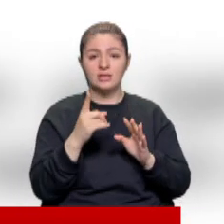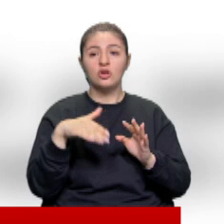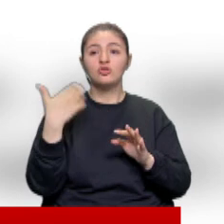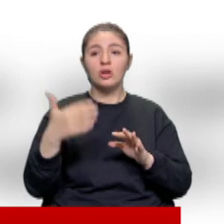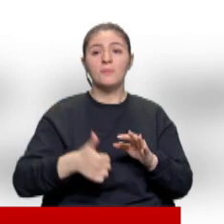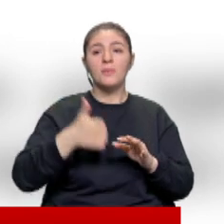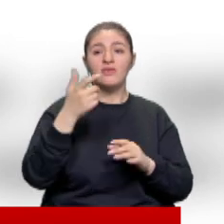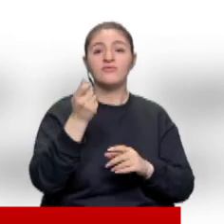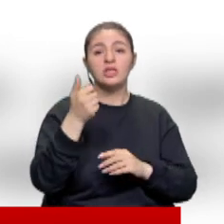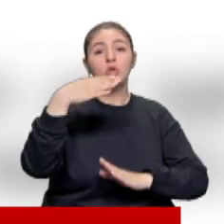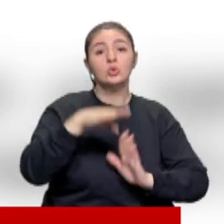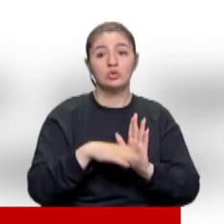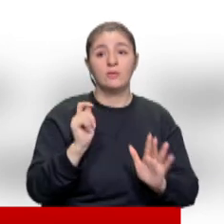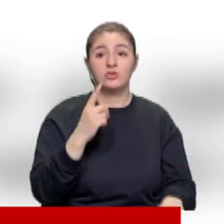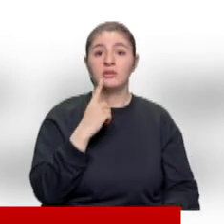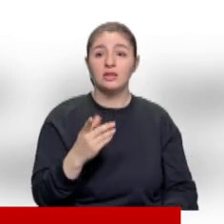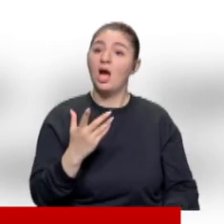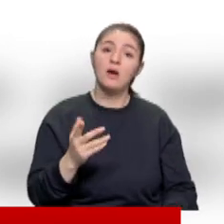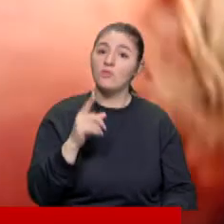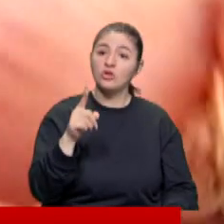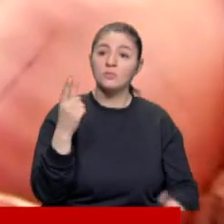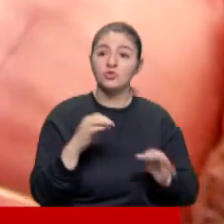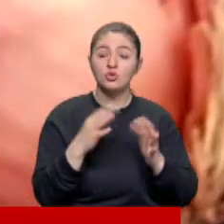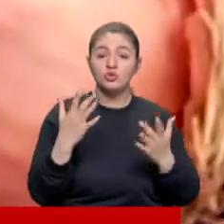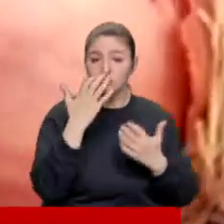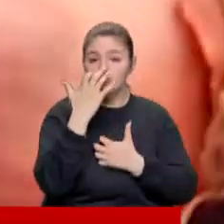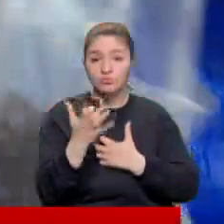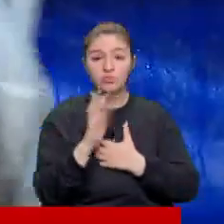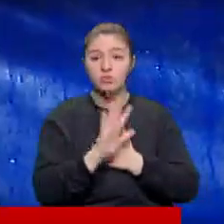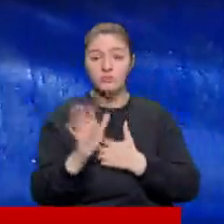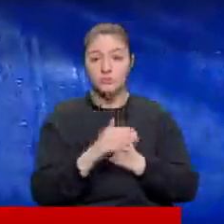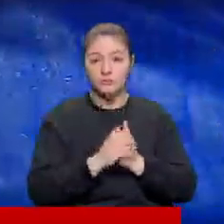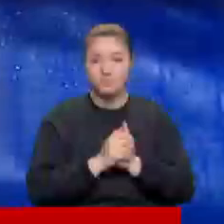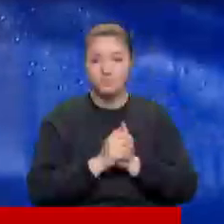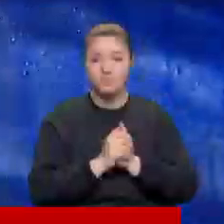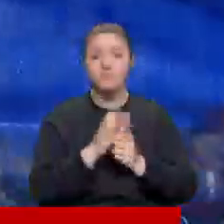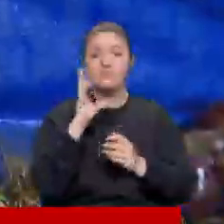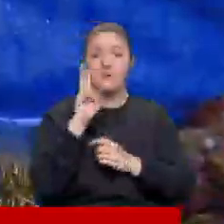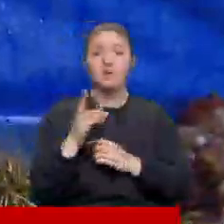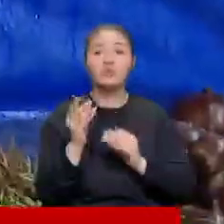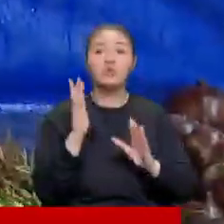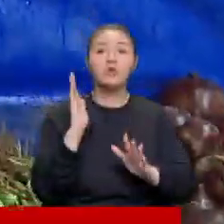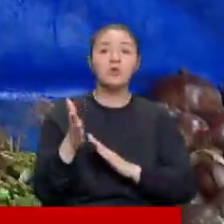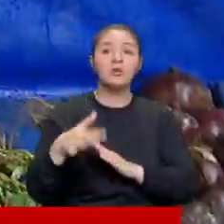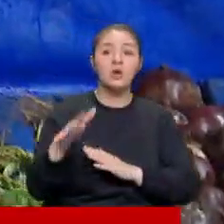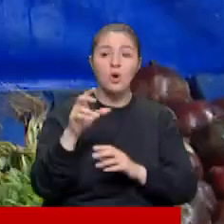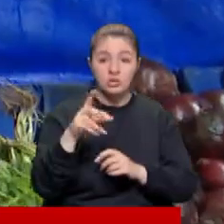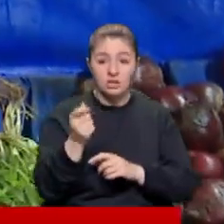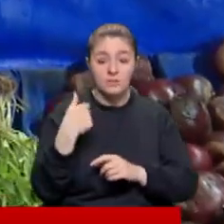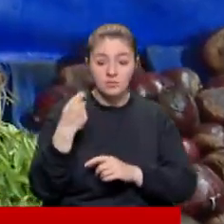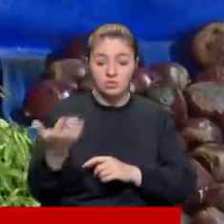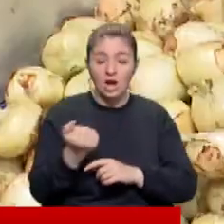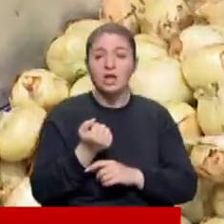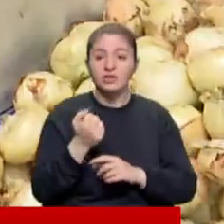Sonra bakan fiyatlar düşecek dedi. Fakat ona da bir çözüm önerisi sunmadı. Vallahi çok yüksek. Bu da 18 lira, mecbur kaldığım